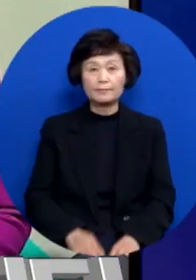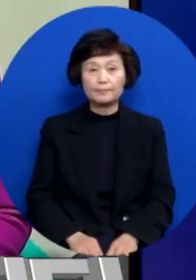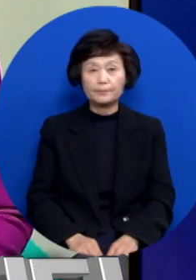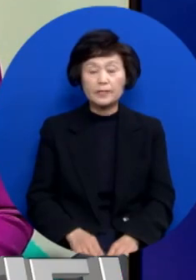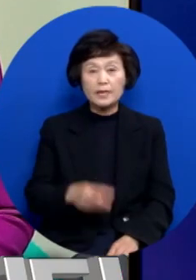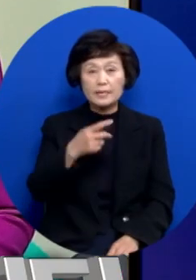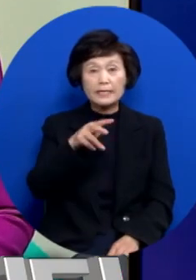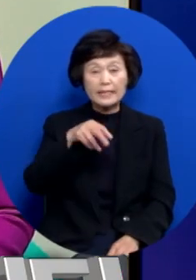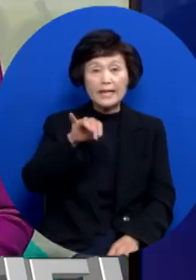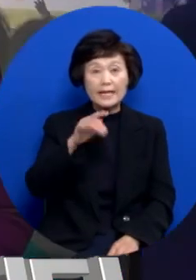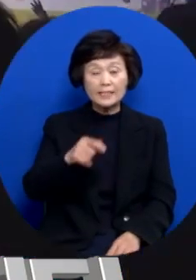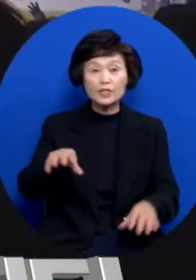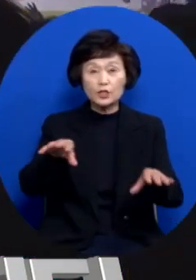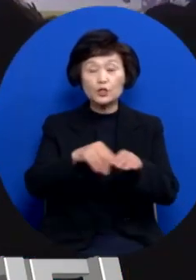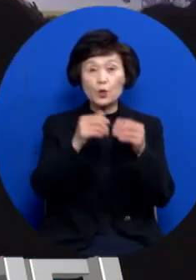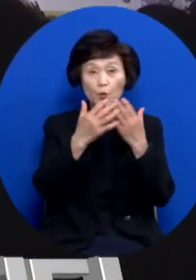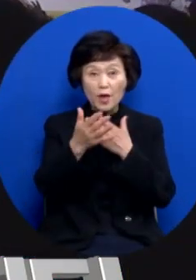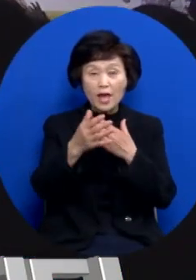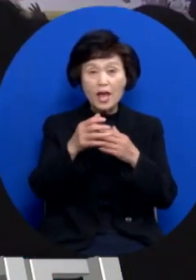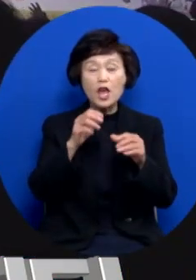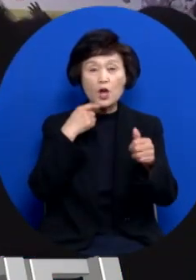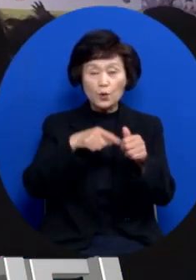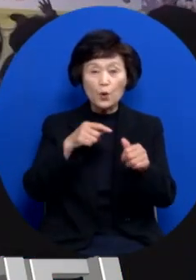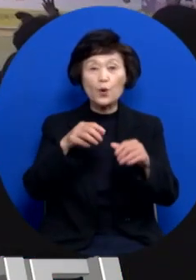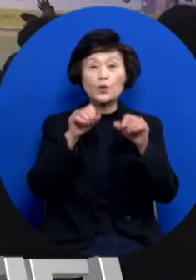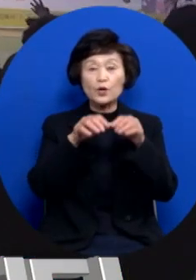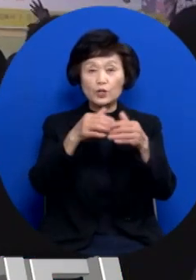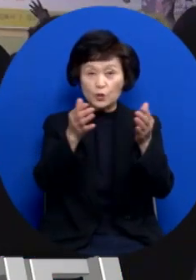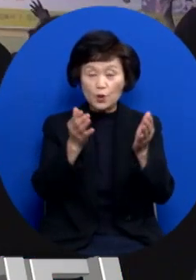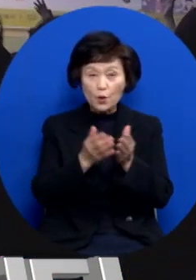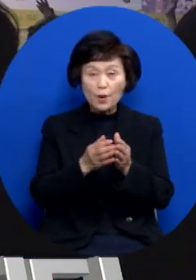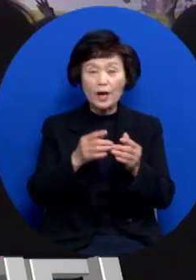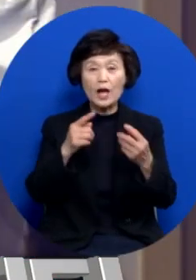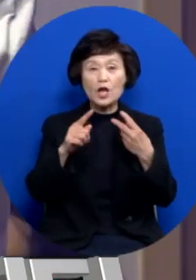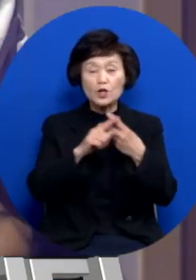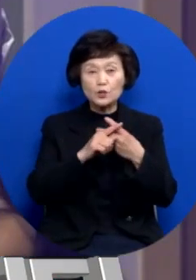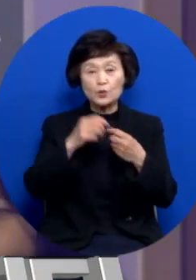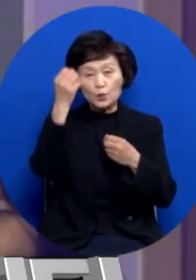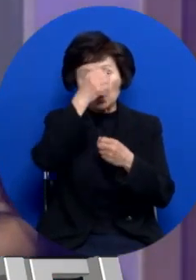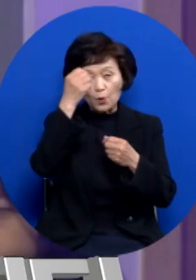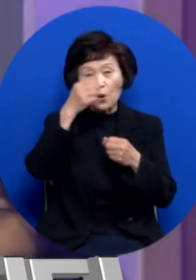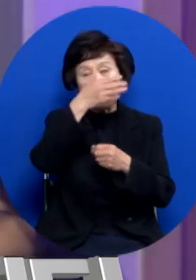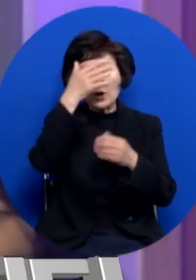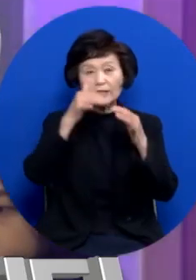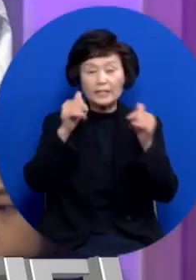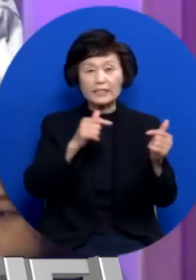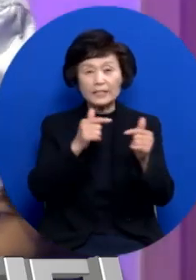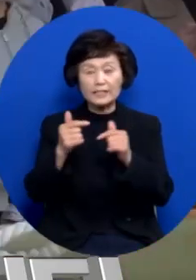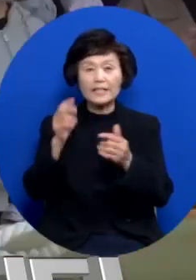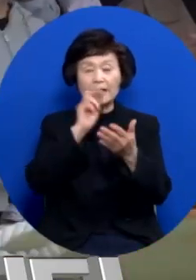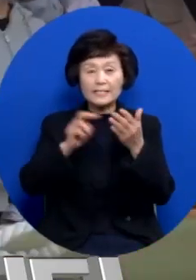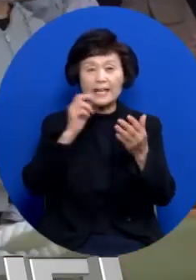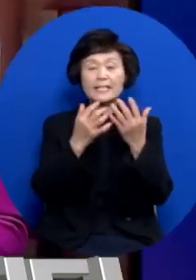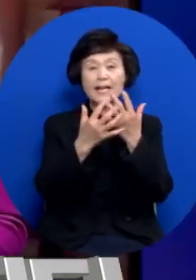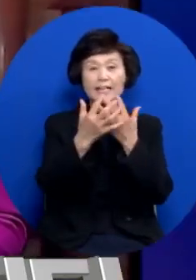대한예수교장로회 대신총회 교육선교회가 중고청 연합 찬양 집회를 개최했습니다. 집회 현장을 찾아가